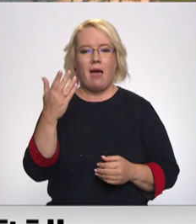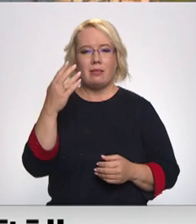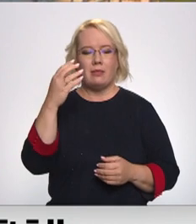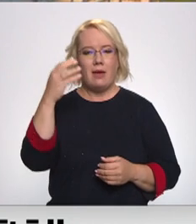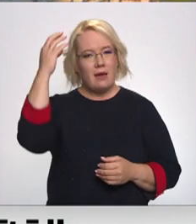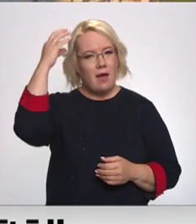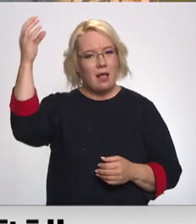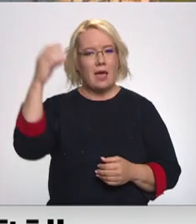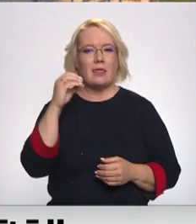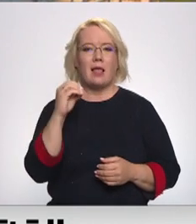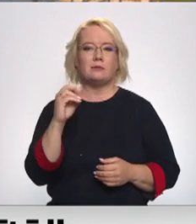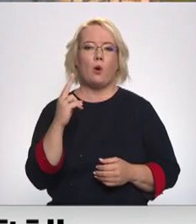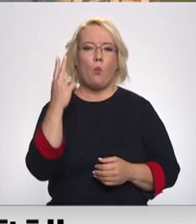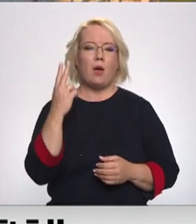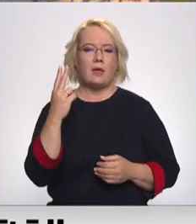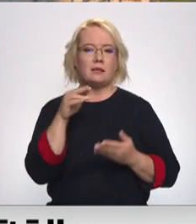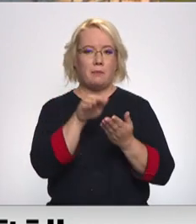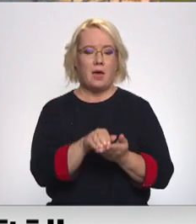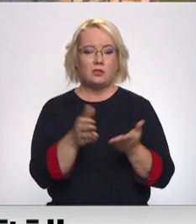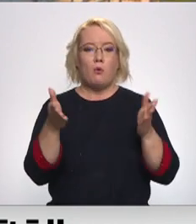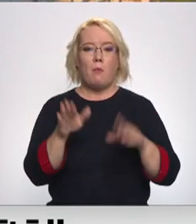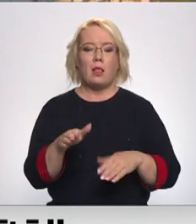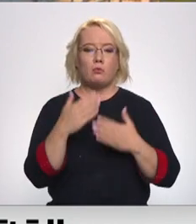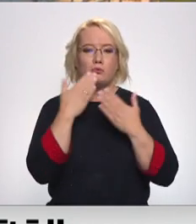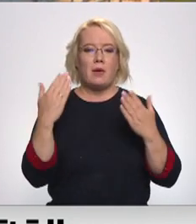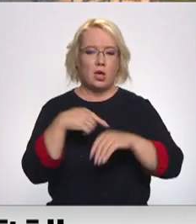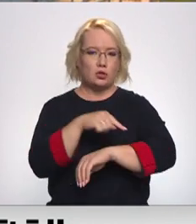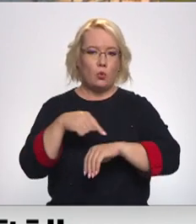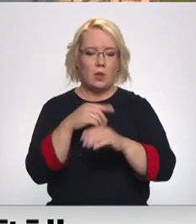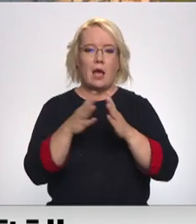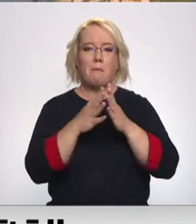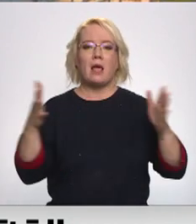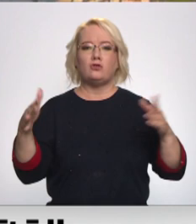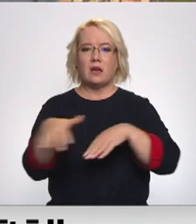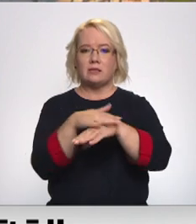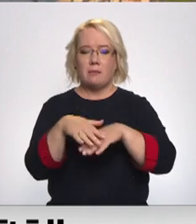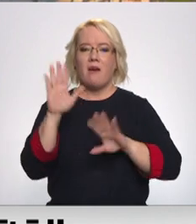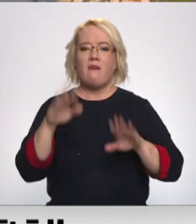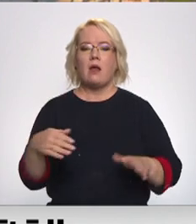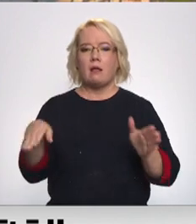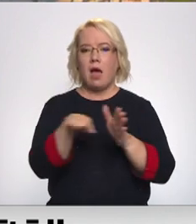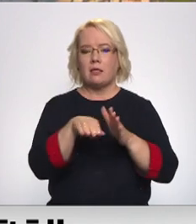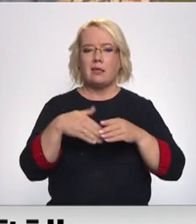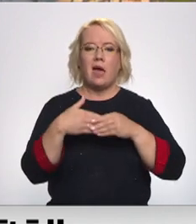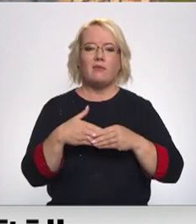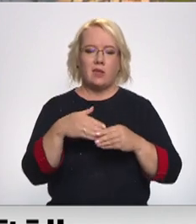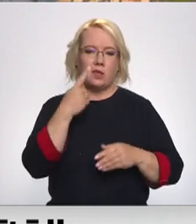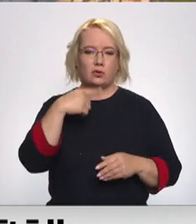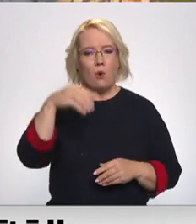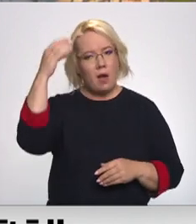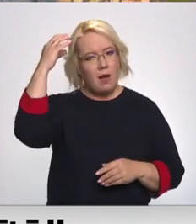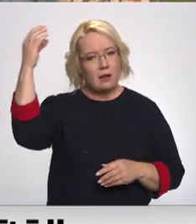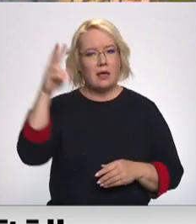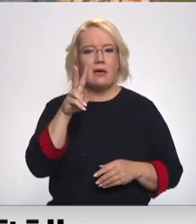otrās bērē un atlikušas pēdējās stundas, kad plašākai sabiedrībai ir iespēja klātienē atvadīties no karalienes